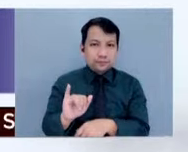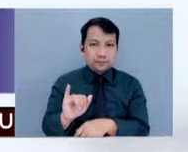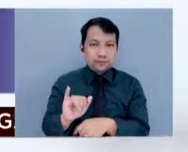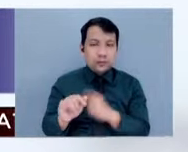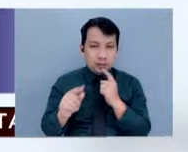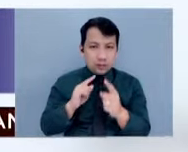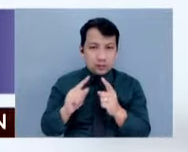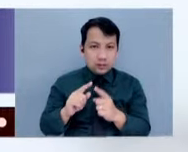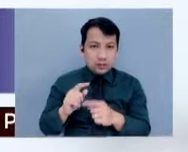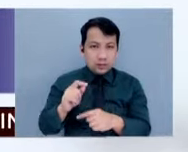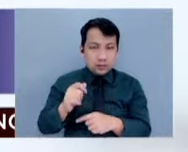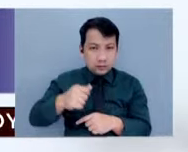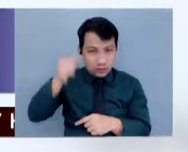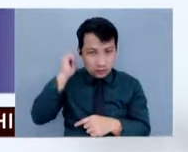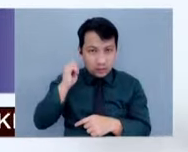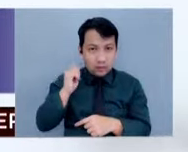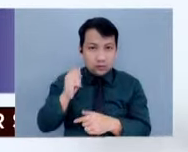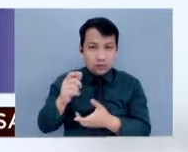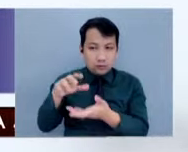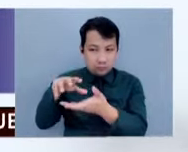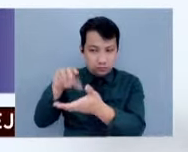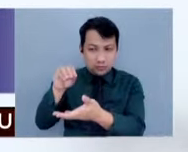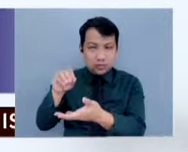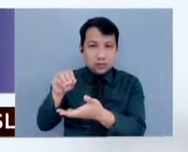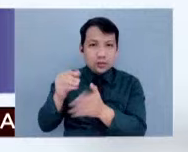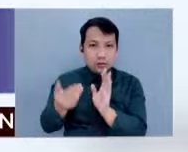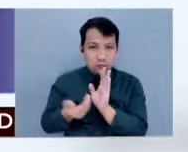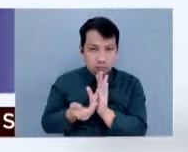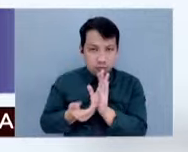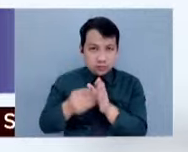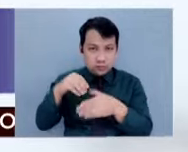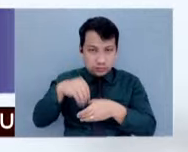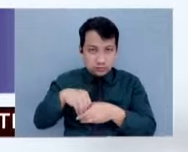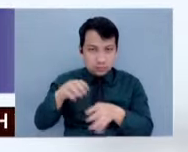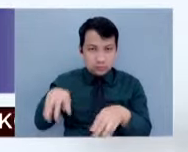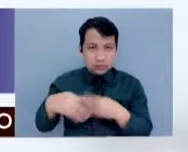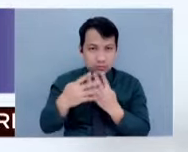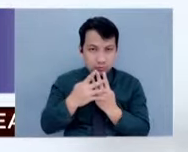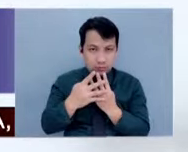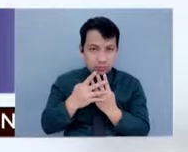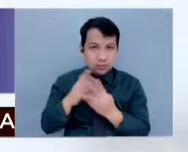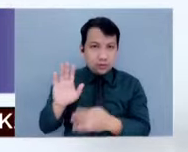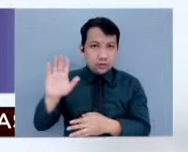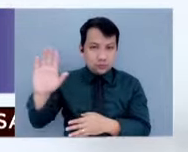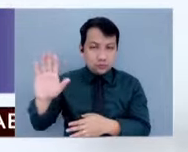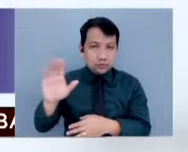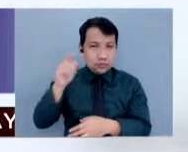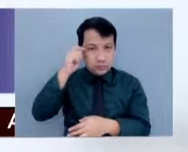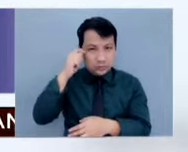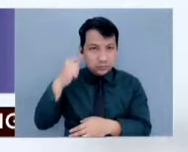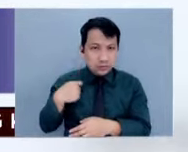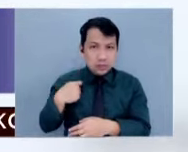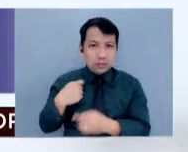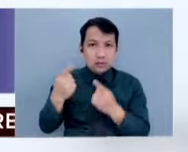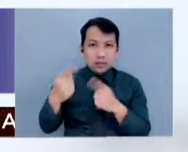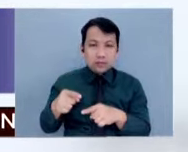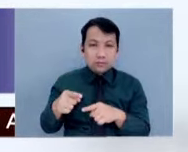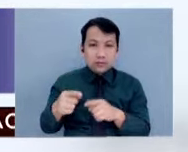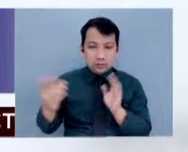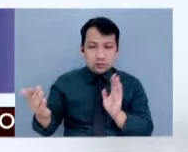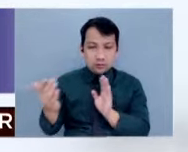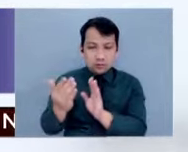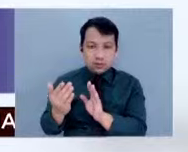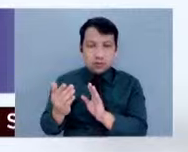Teves o makakuha man lang ng katibayang nasa loob na siya ng detention center doon. Nangyari lang ito nang lumapit sila kay